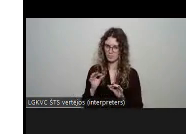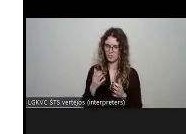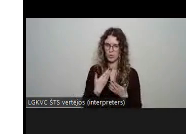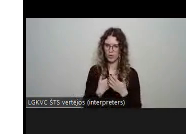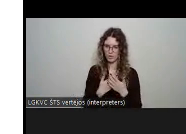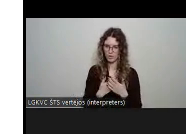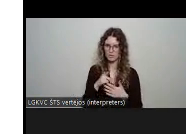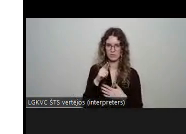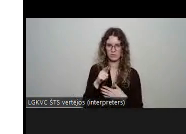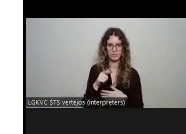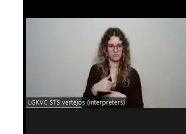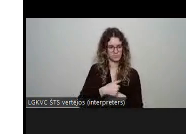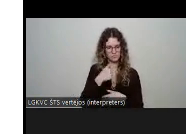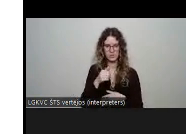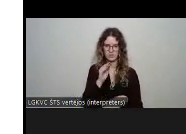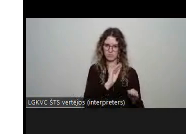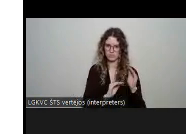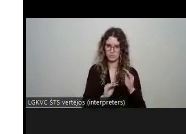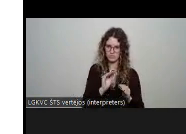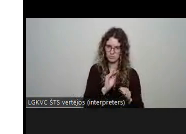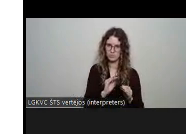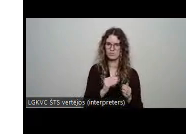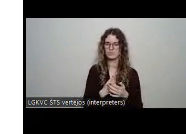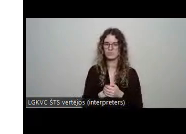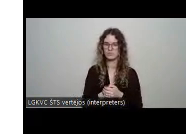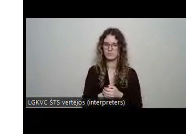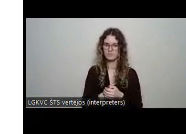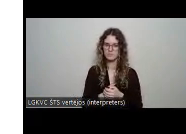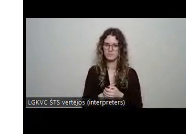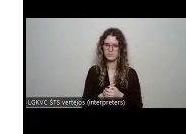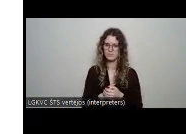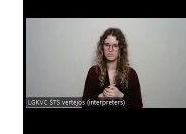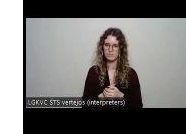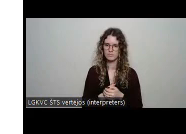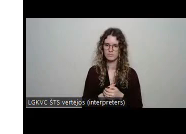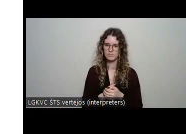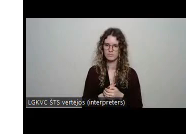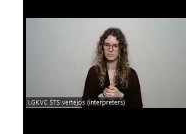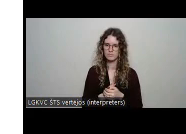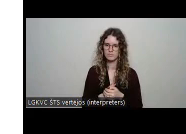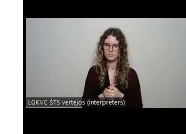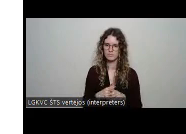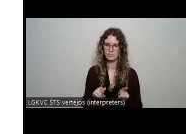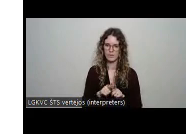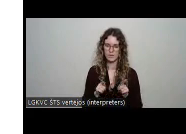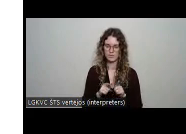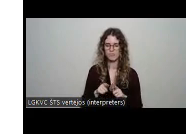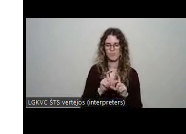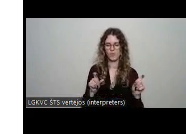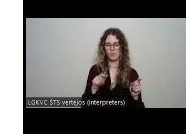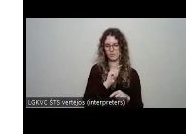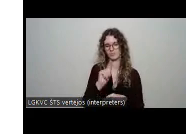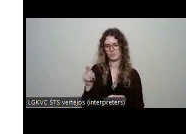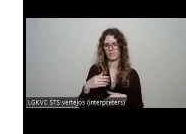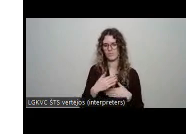yra gerai organizuotos, turi struktūrą ir kad yra jau mokykloms prieinama medžiaga. Ir